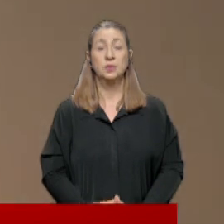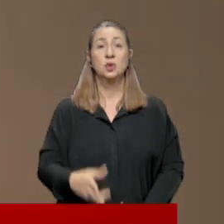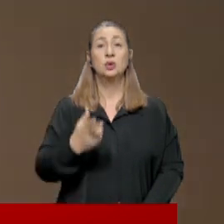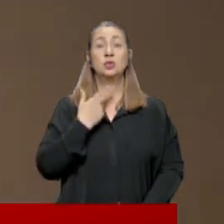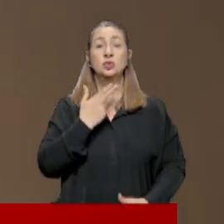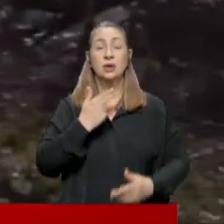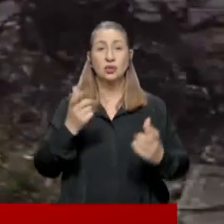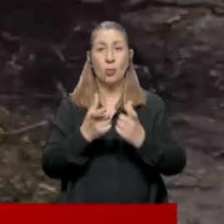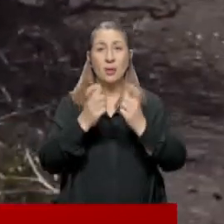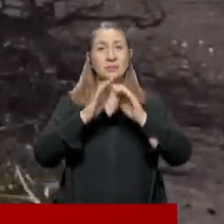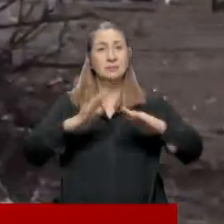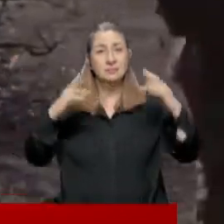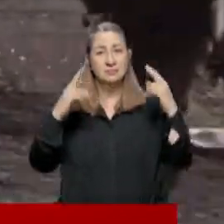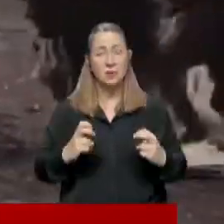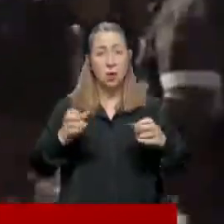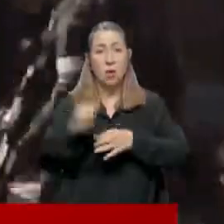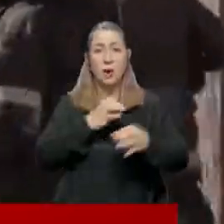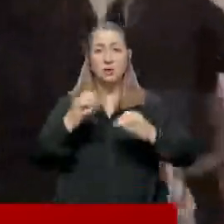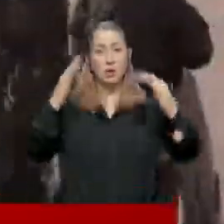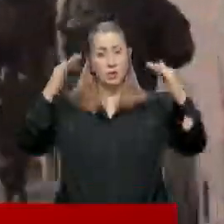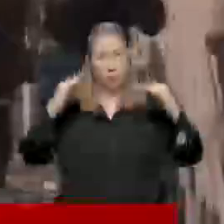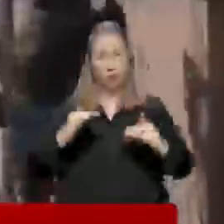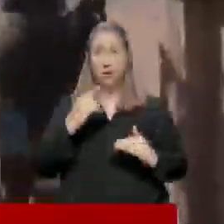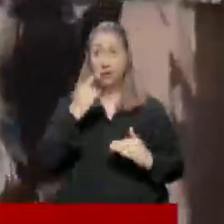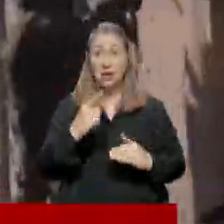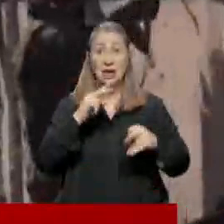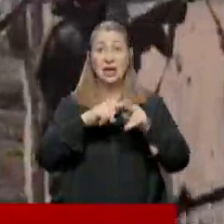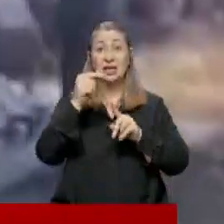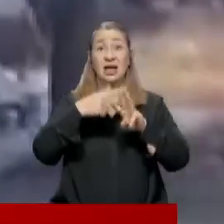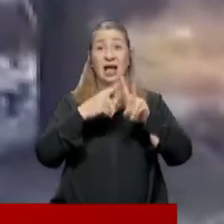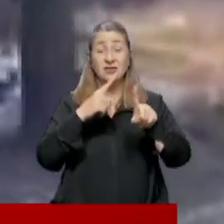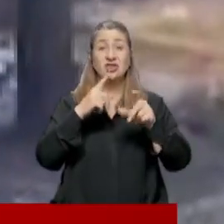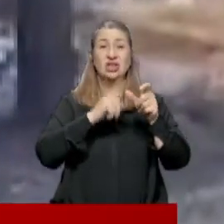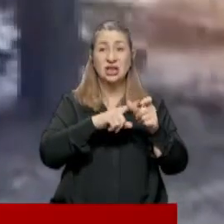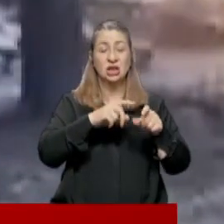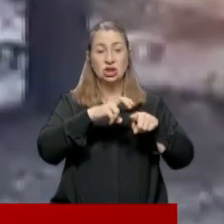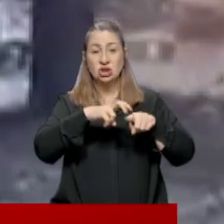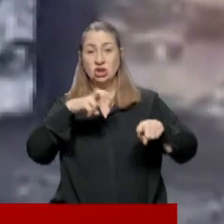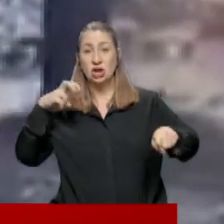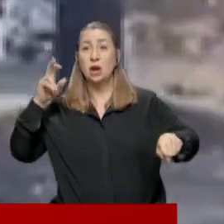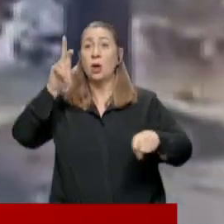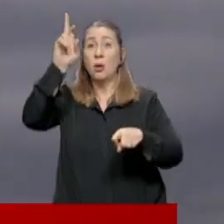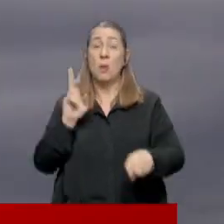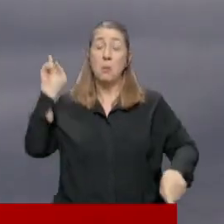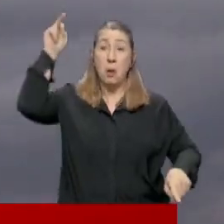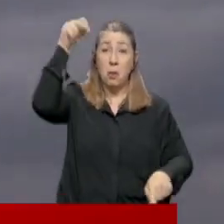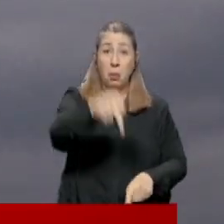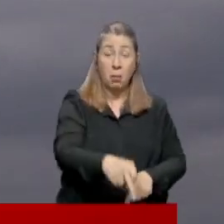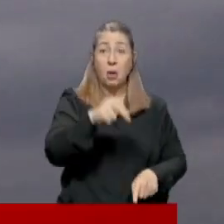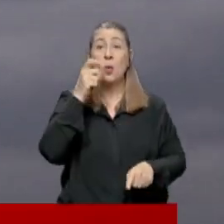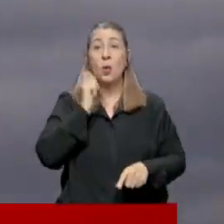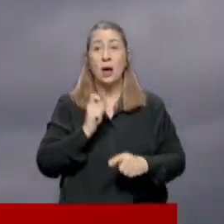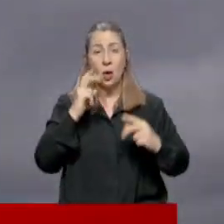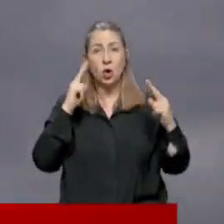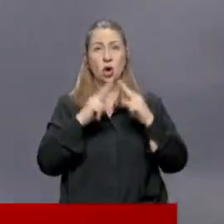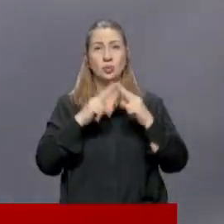Rusya müzakere masasında operasyonları azaltacağız dediği Kiev ve Çernihiv'i çekilirken de vurdu. Ukrayna görüşmelerde